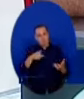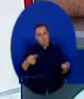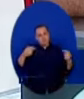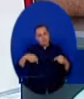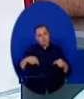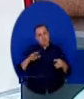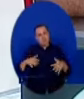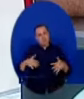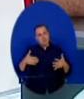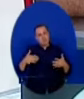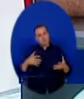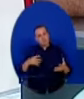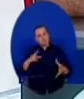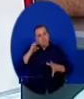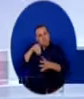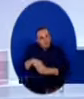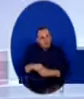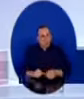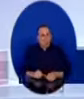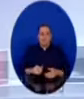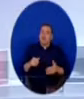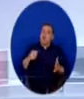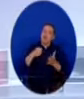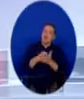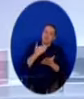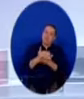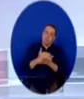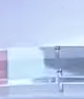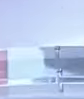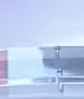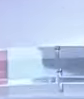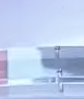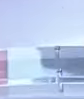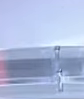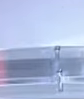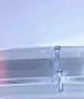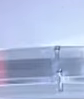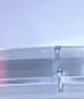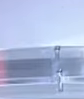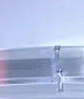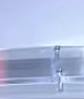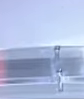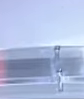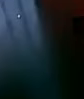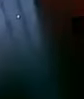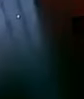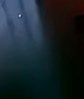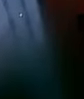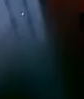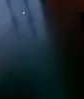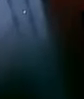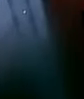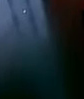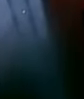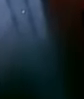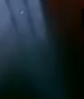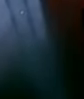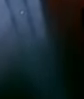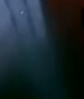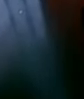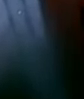איתנו. תודה רבה. עד כאן עושים סדר, תודה שהייתם איתנו, להתראות בקרוב. עדיין רואים ושומעים אותנו.